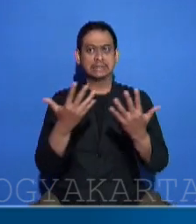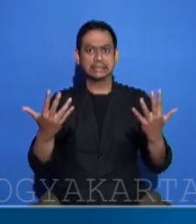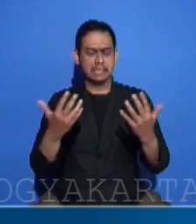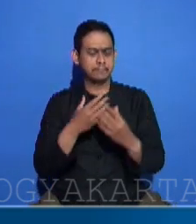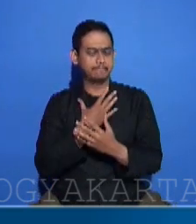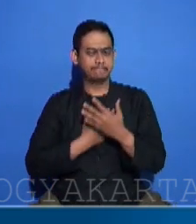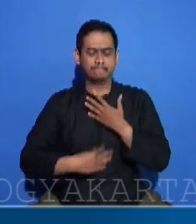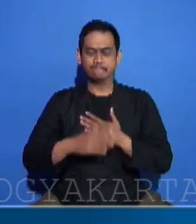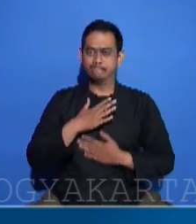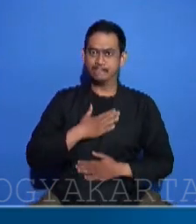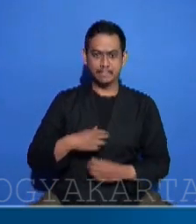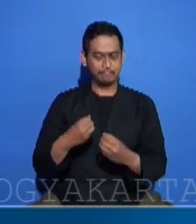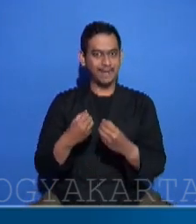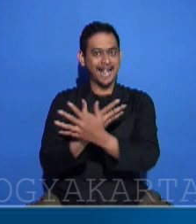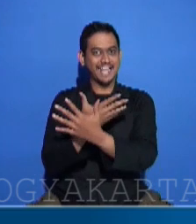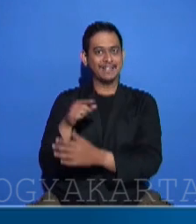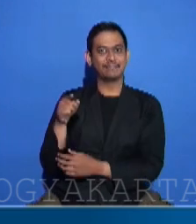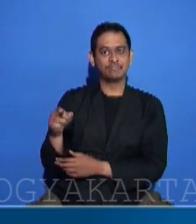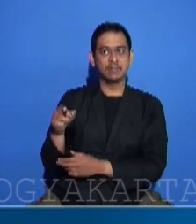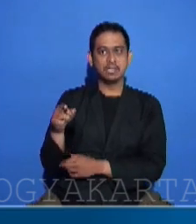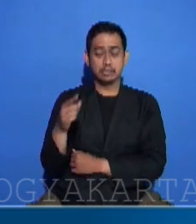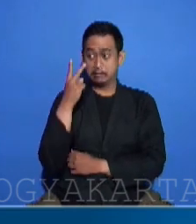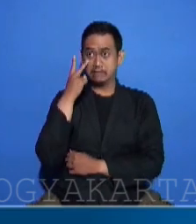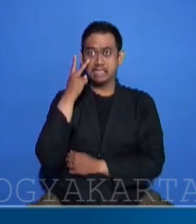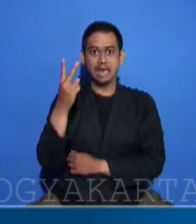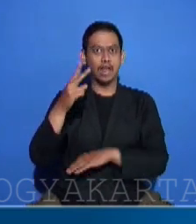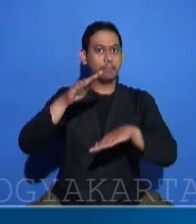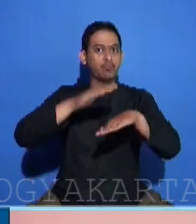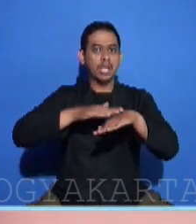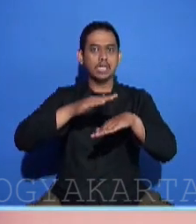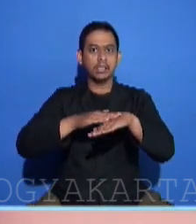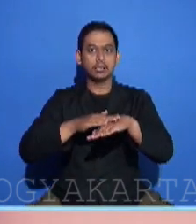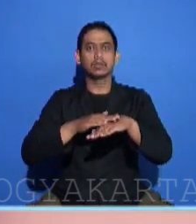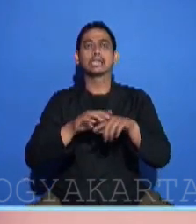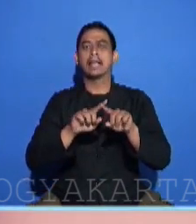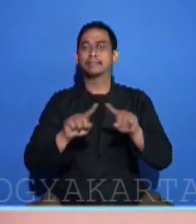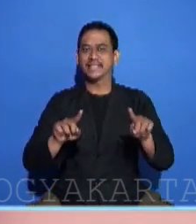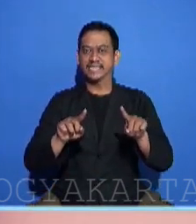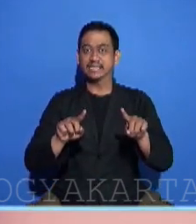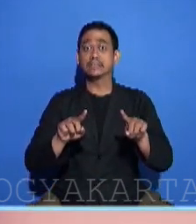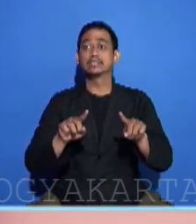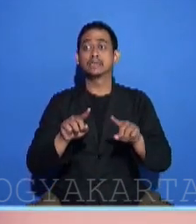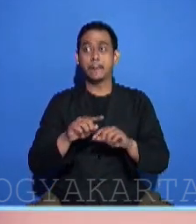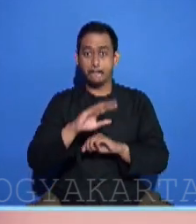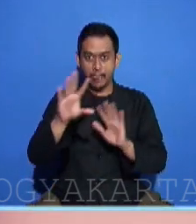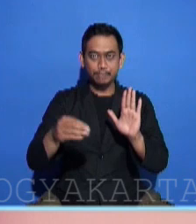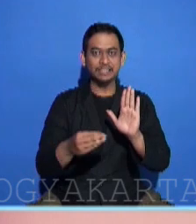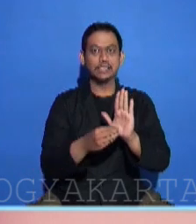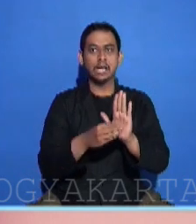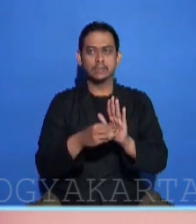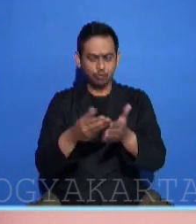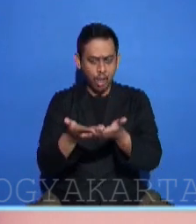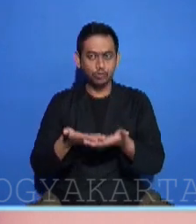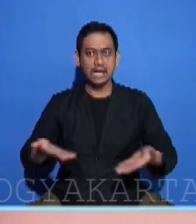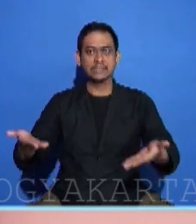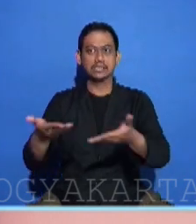dibuatnya. Tidak hanya ikut andil dalam menjaga warisan budaya, namun dalam karyanya ia juga menyuarakan fenomena sosial dan lingkungan yang